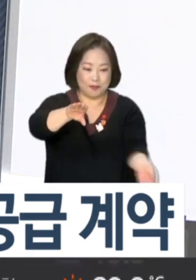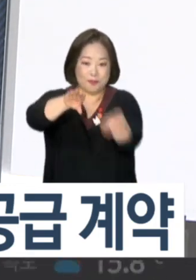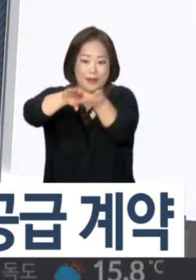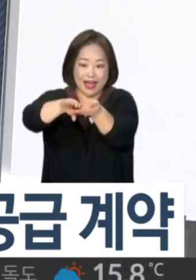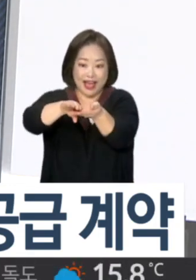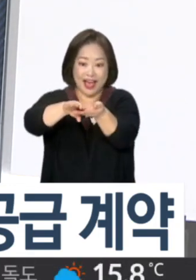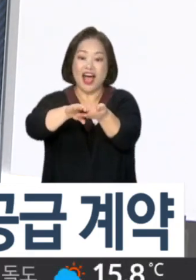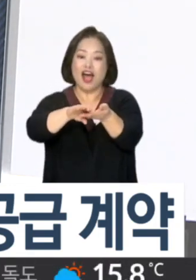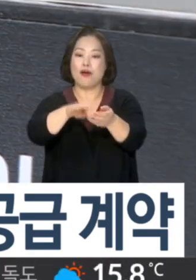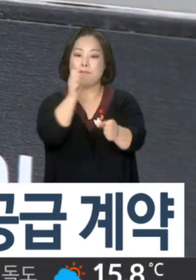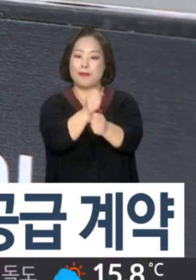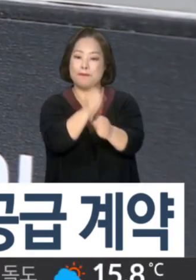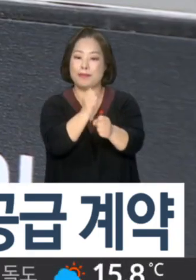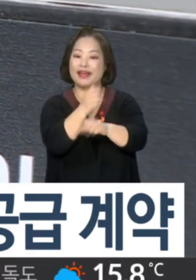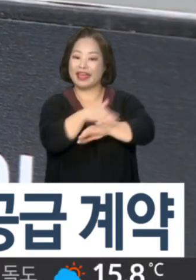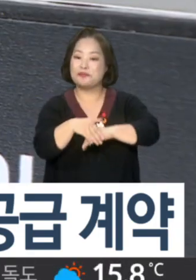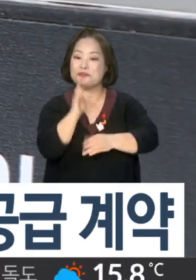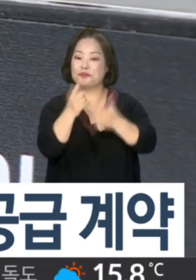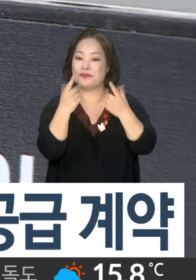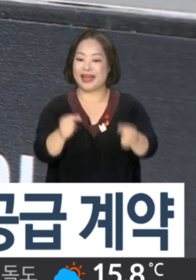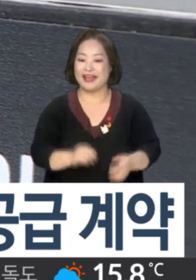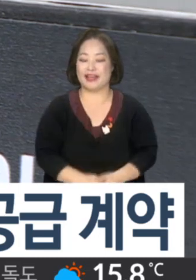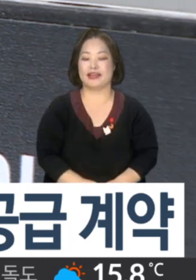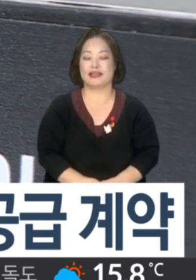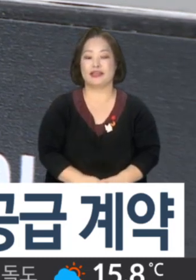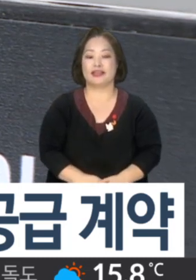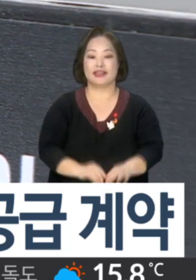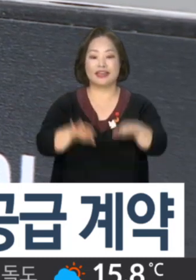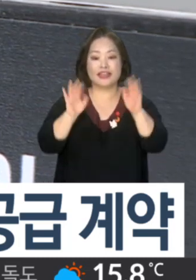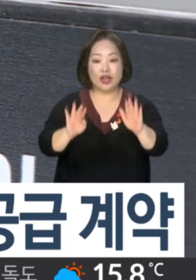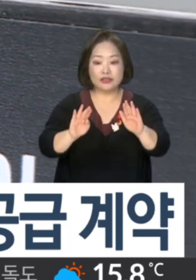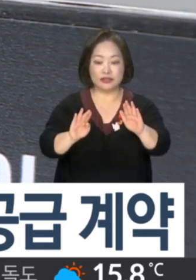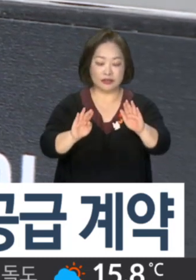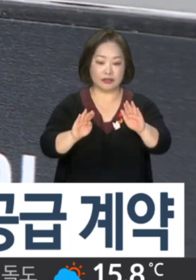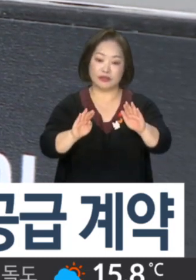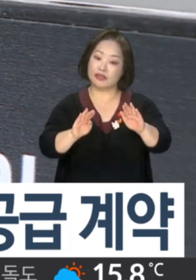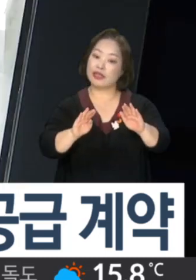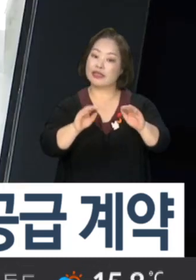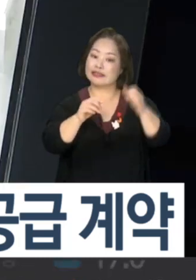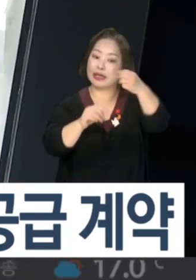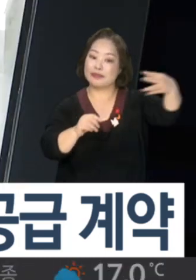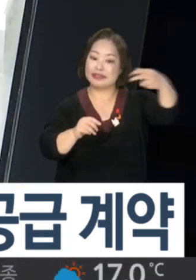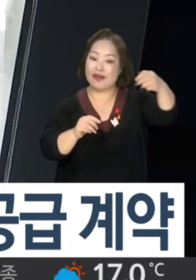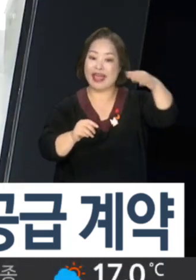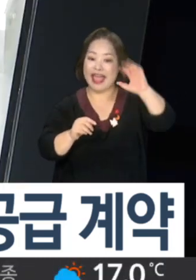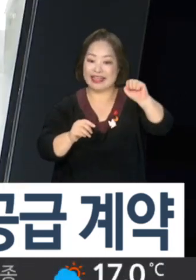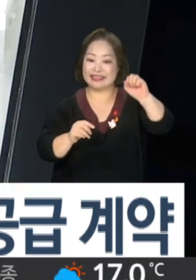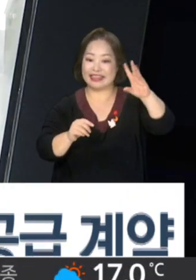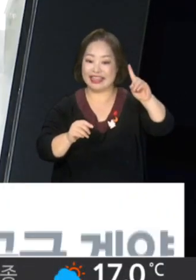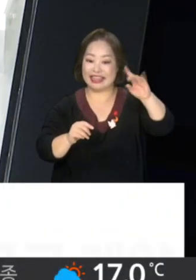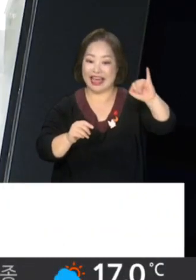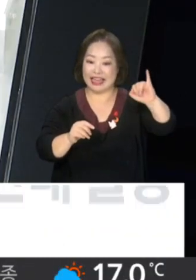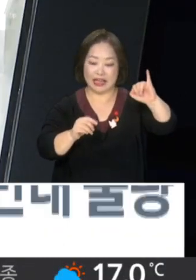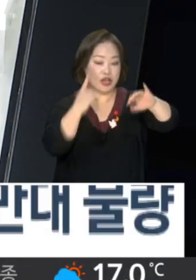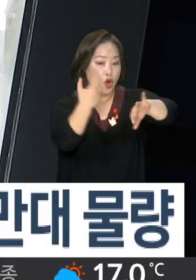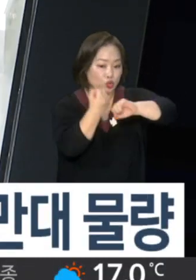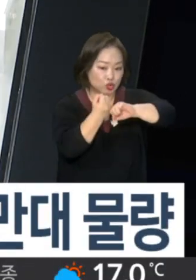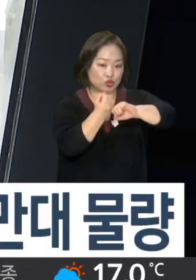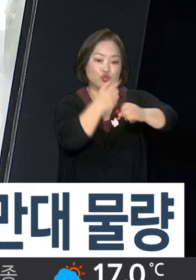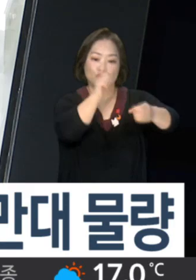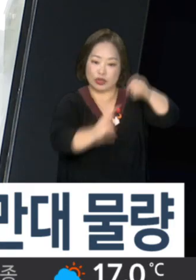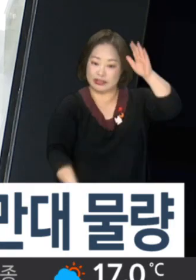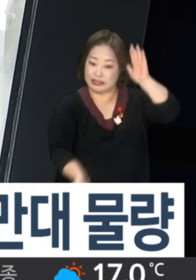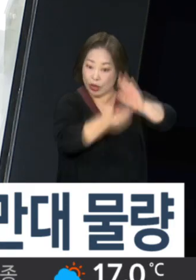유럽에 판매하는 전기차 배터리를 공급하기로 했습니다. 공급 제품은 삼성 SDI가 현재 개발 중인 고성능